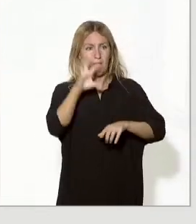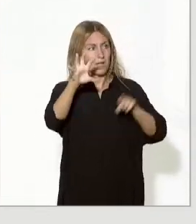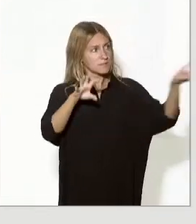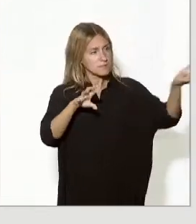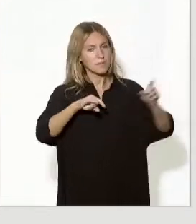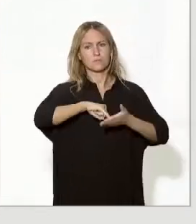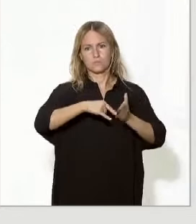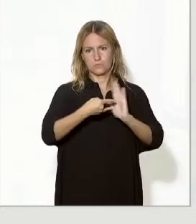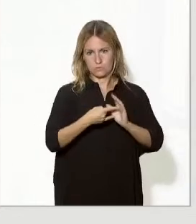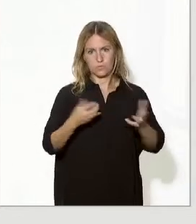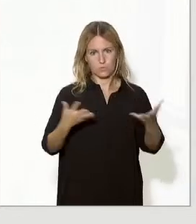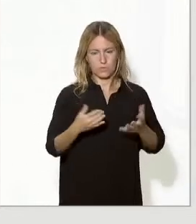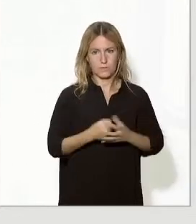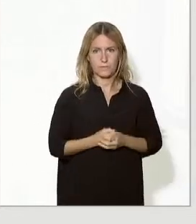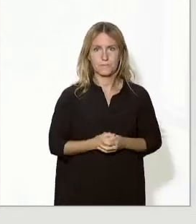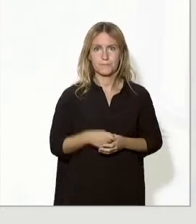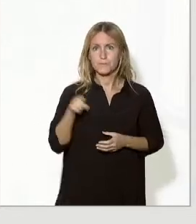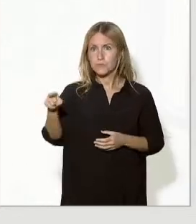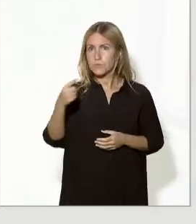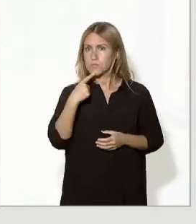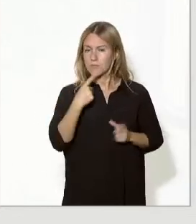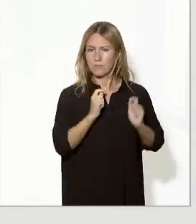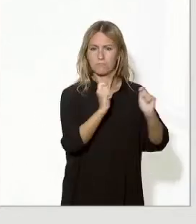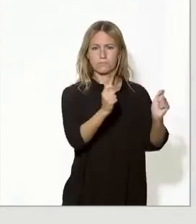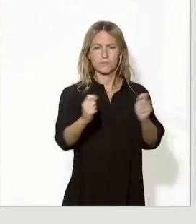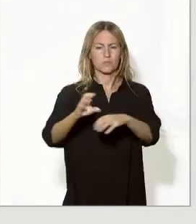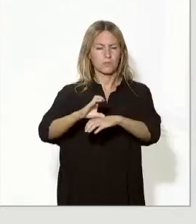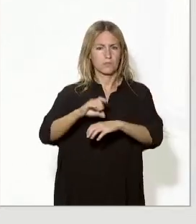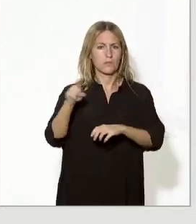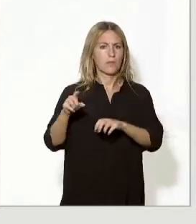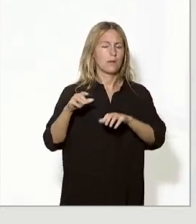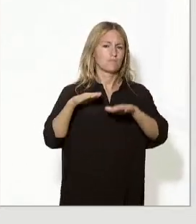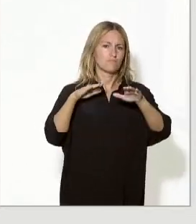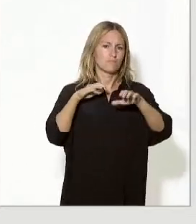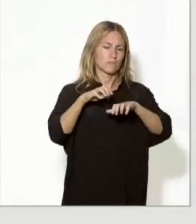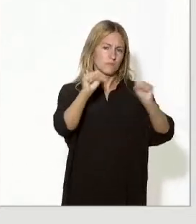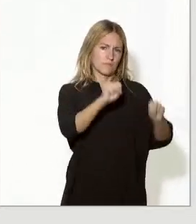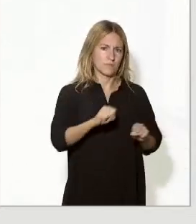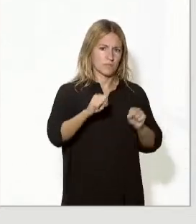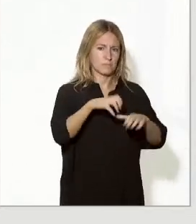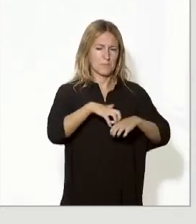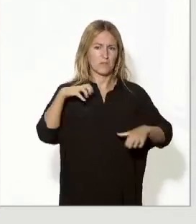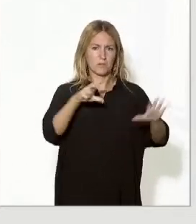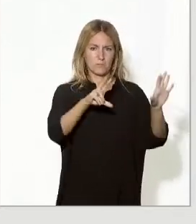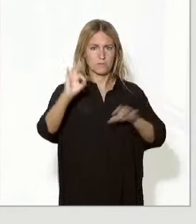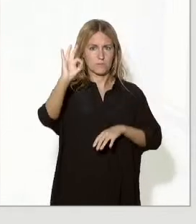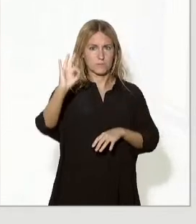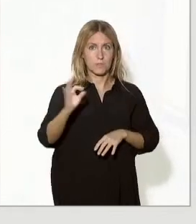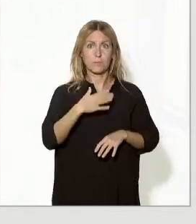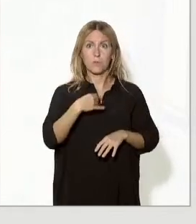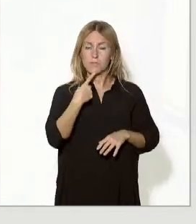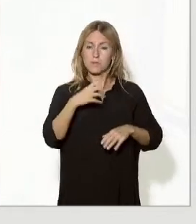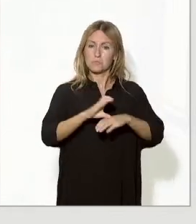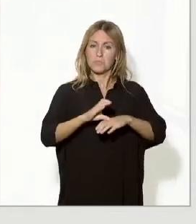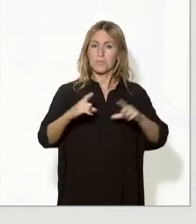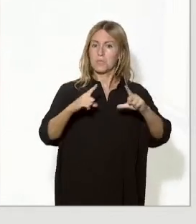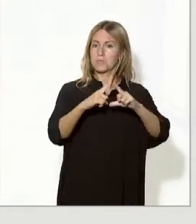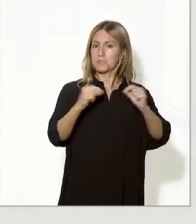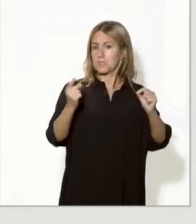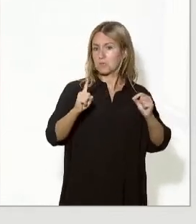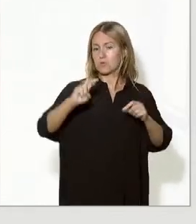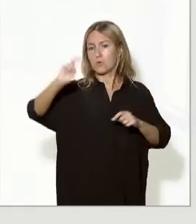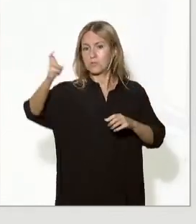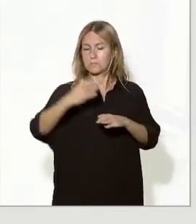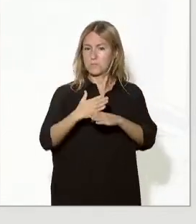President, ha parlat vostè d'anomenar consellers que defensin la majoria del 80%. Està obrint la porta a consellers que no siguin d'Esquerra, que siguin independents o d'altres